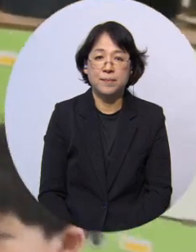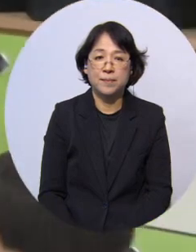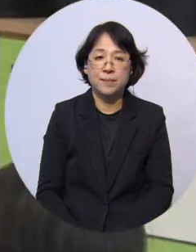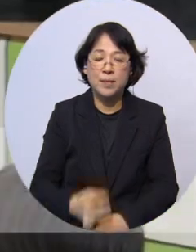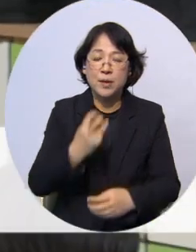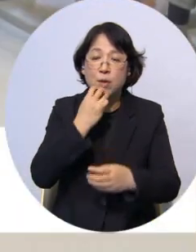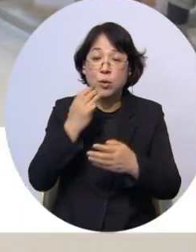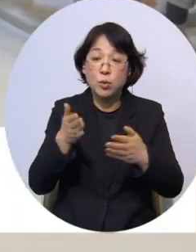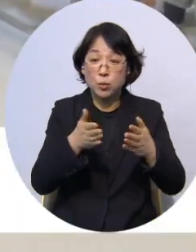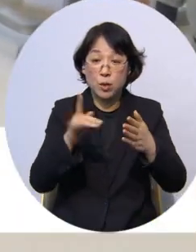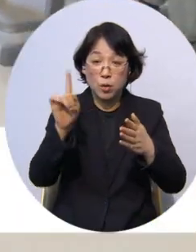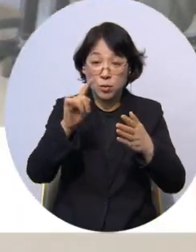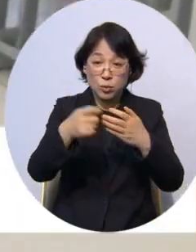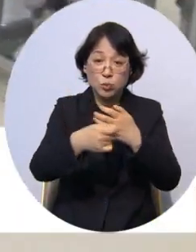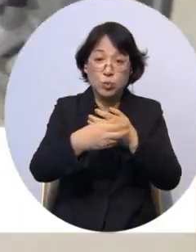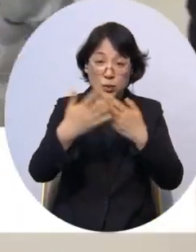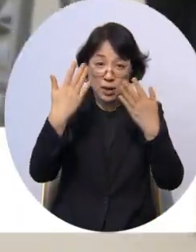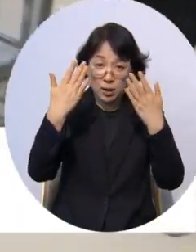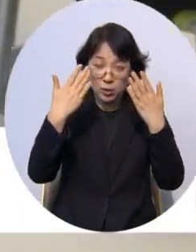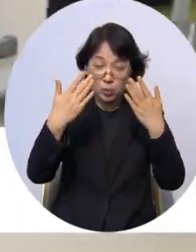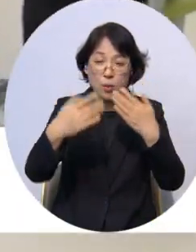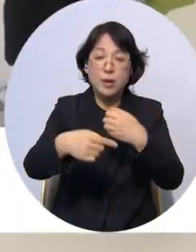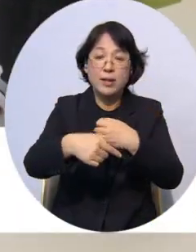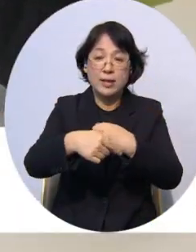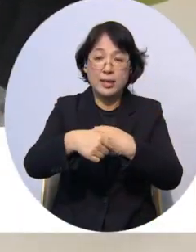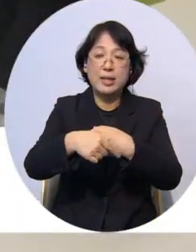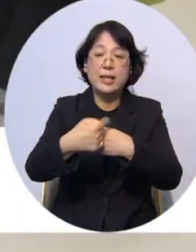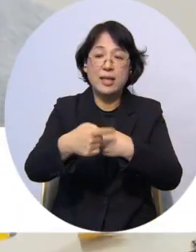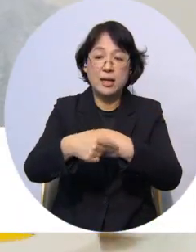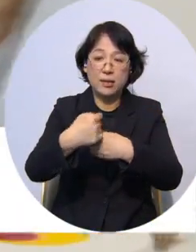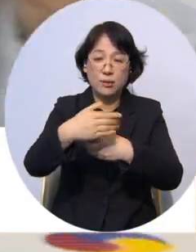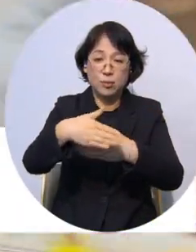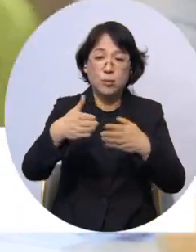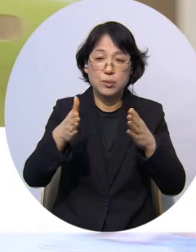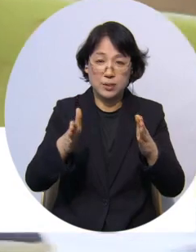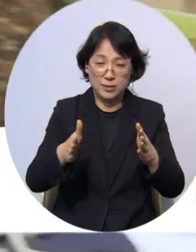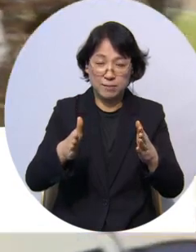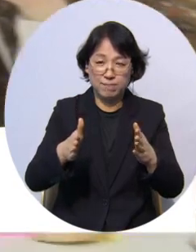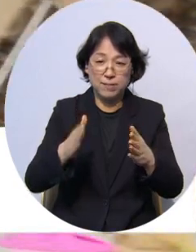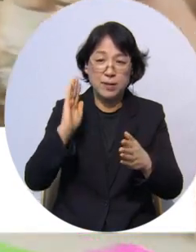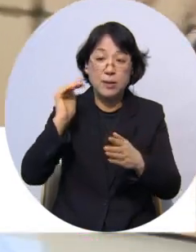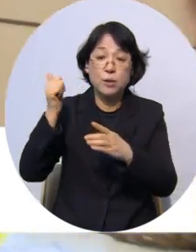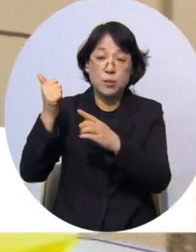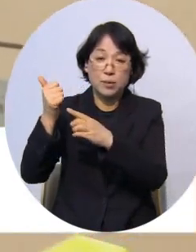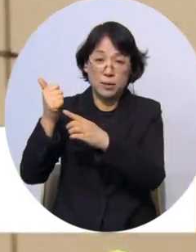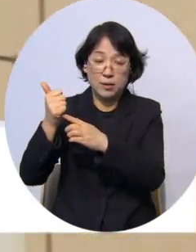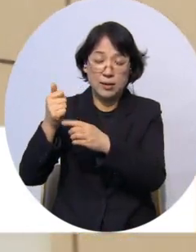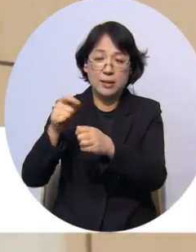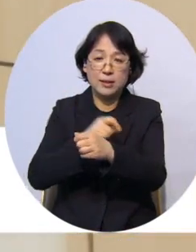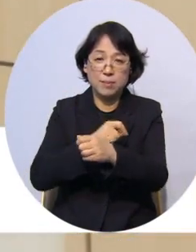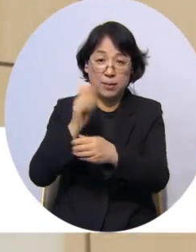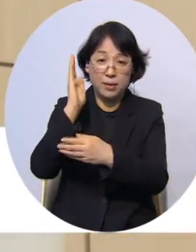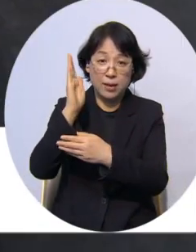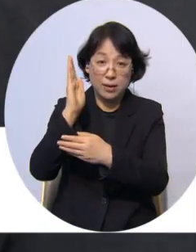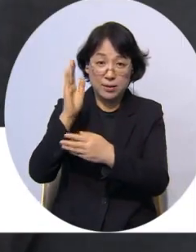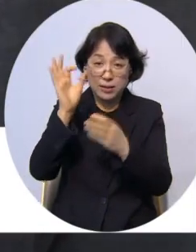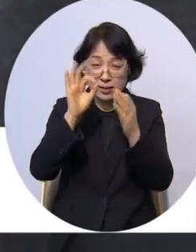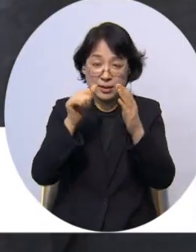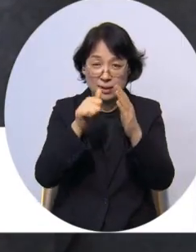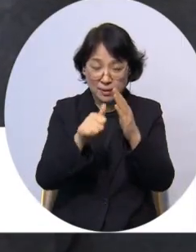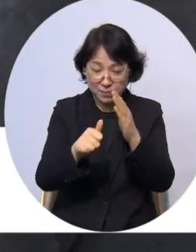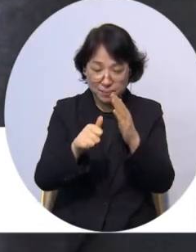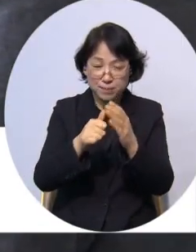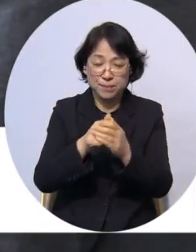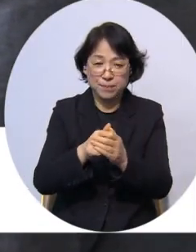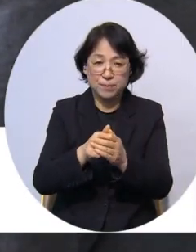경기도의 한 초등학교 1학년 교실 윤석열 대통령이 1일 특별 강사로 늘봄학교 현장을 찾았습니다